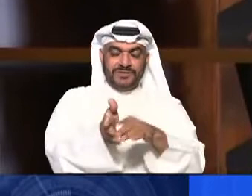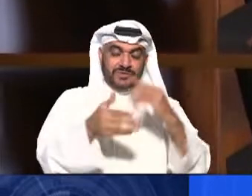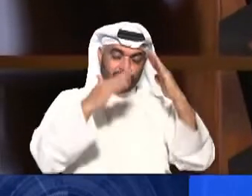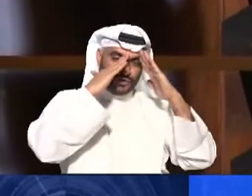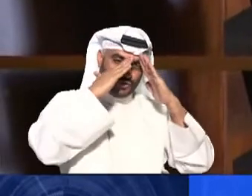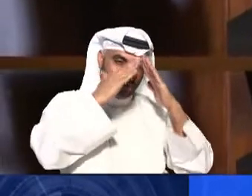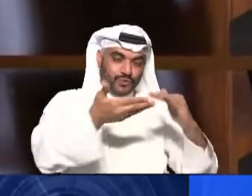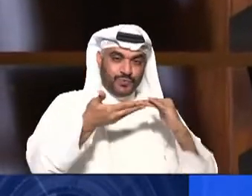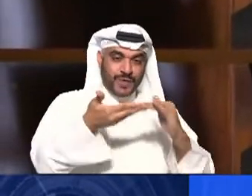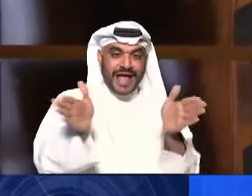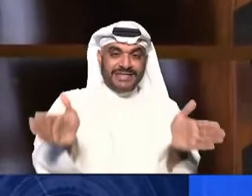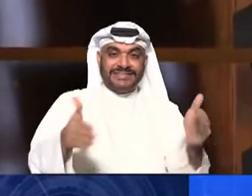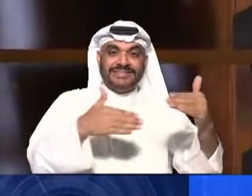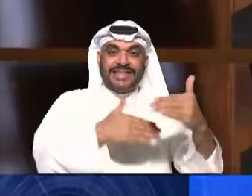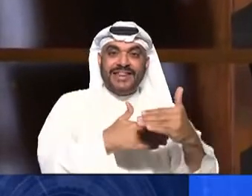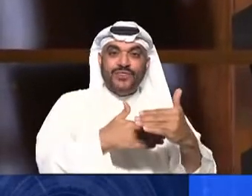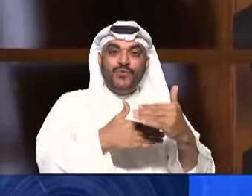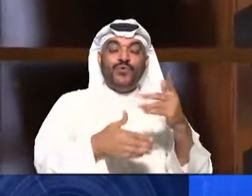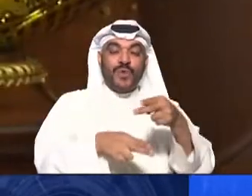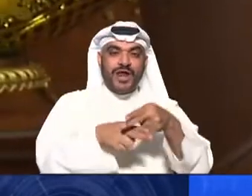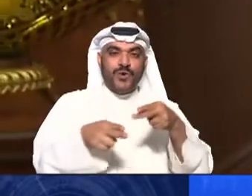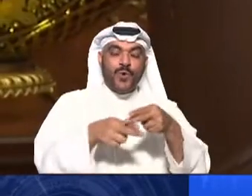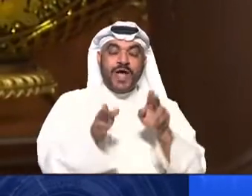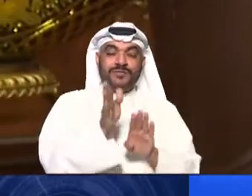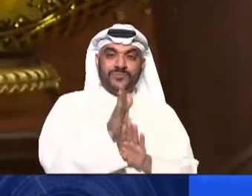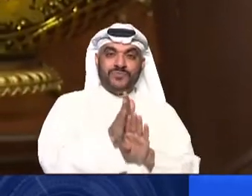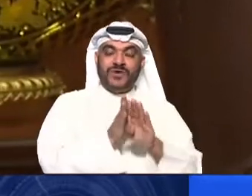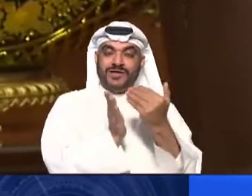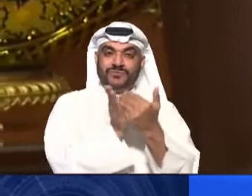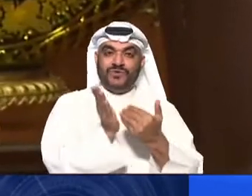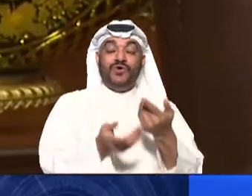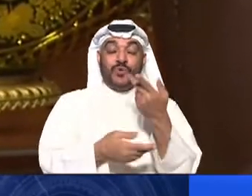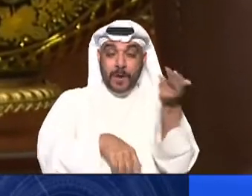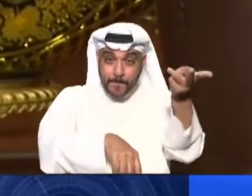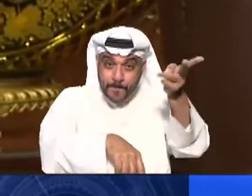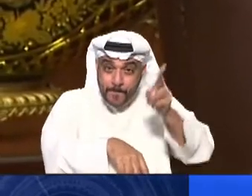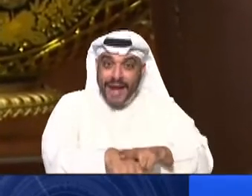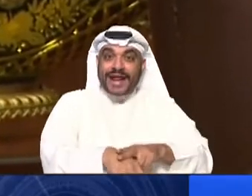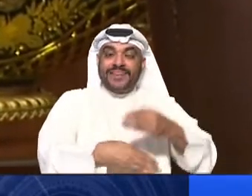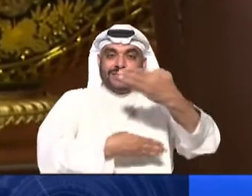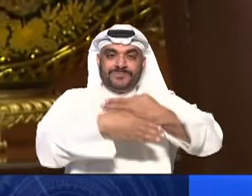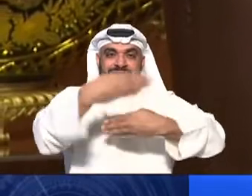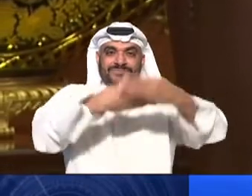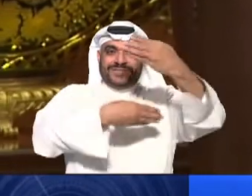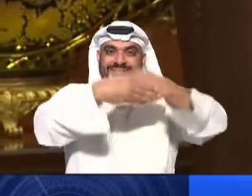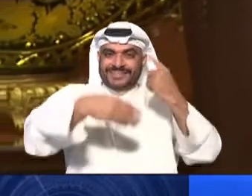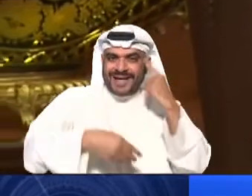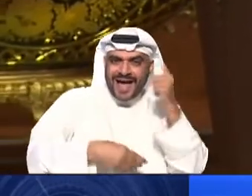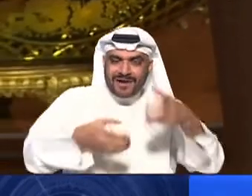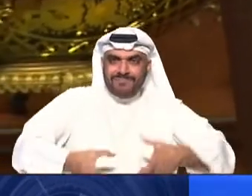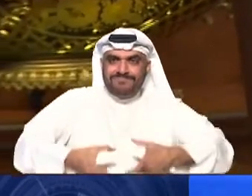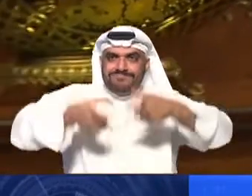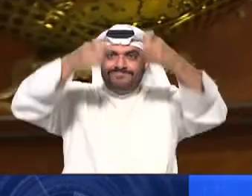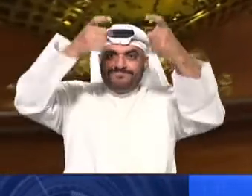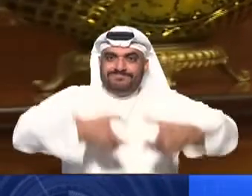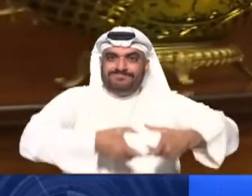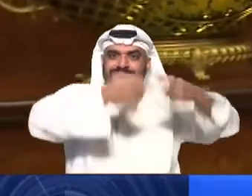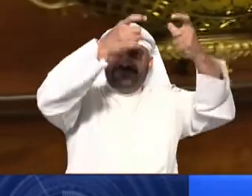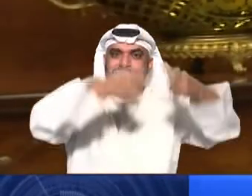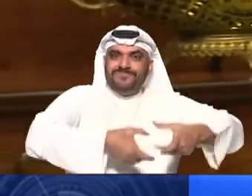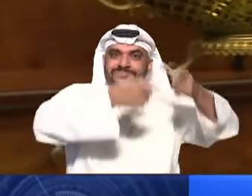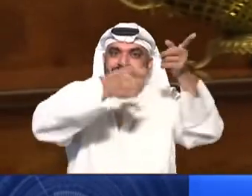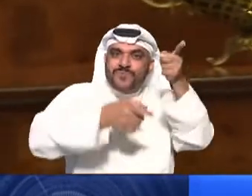الكويتي للتنمية الاقتصادية العربية بإعادة بناء صومعة الحبوب في لبنان تعزيزا لدعائم الأمن الغذائي في